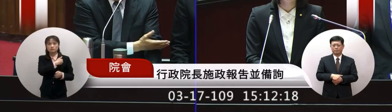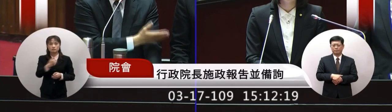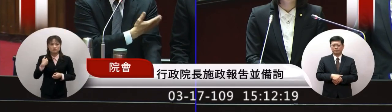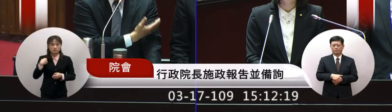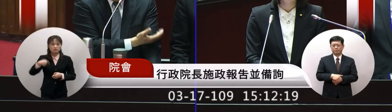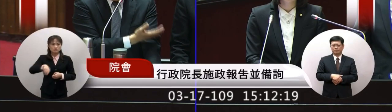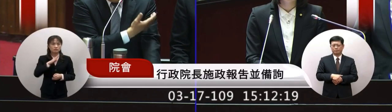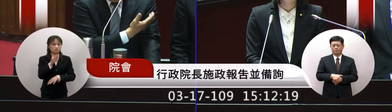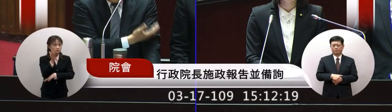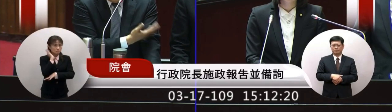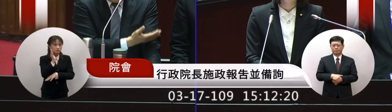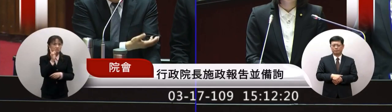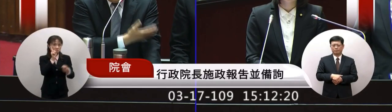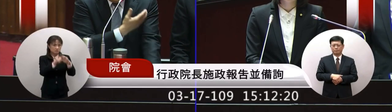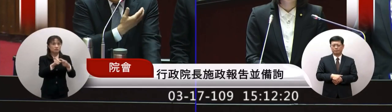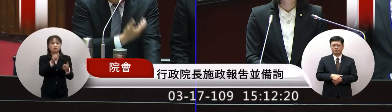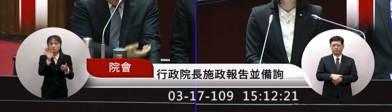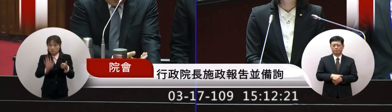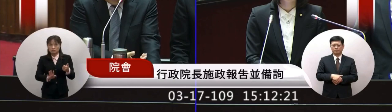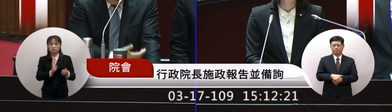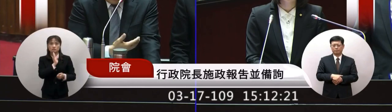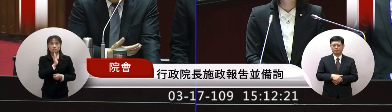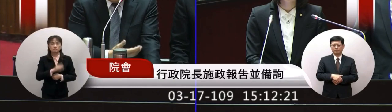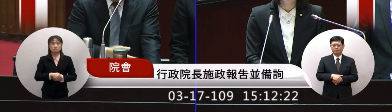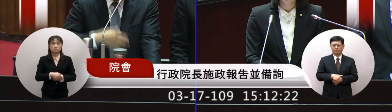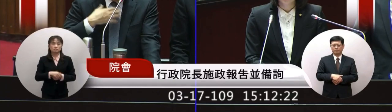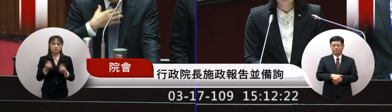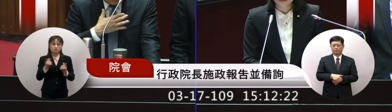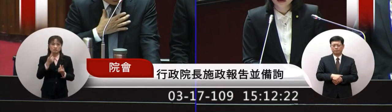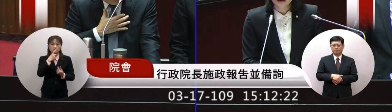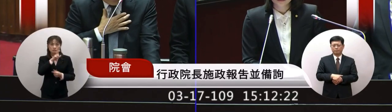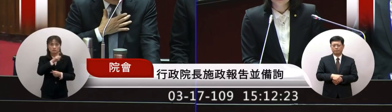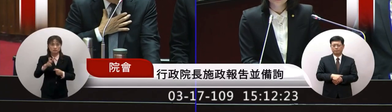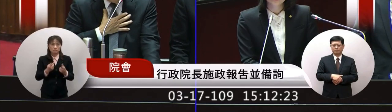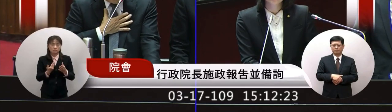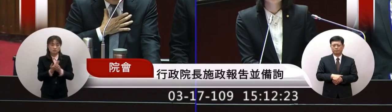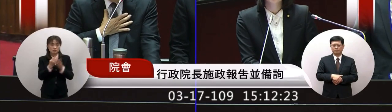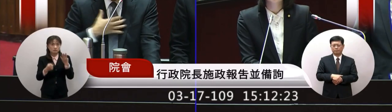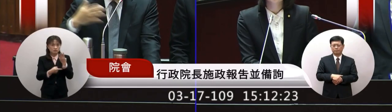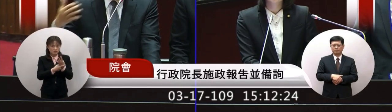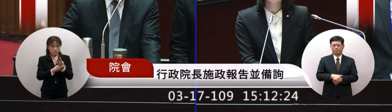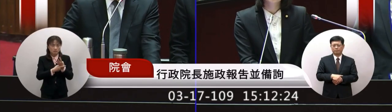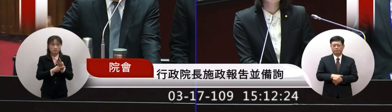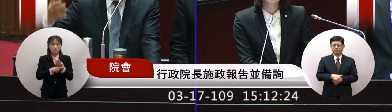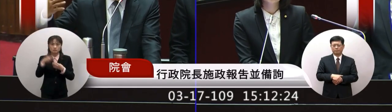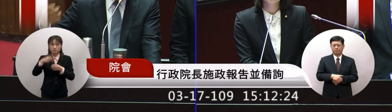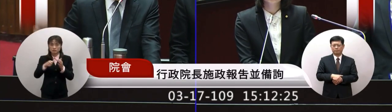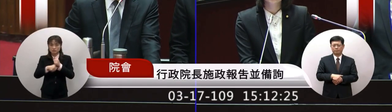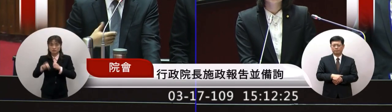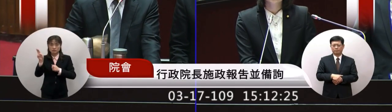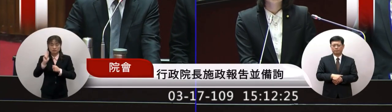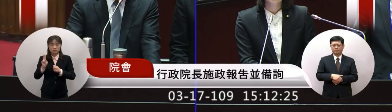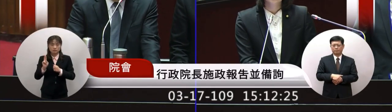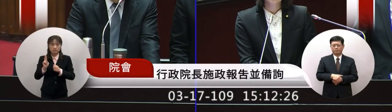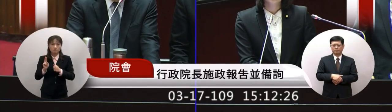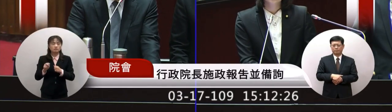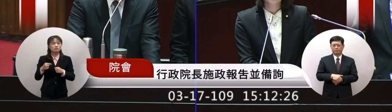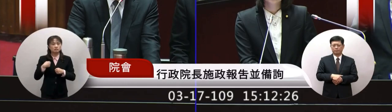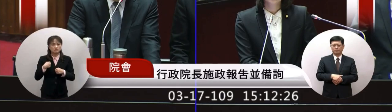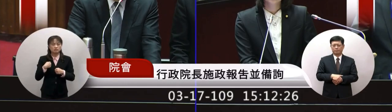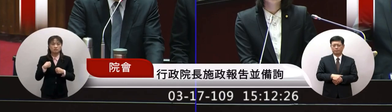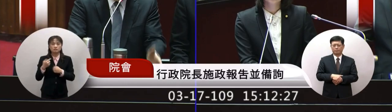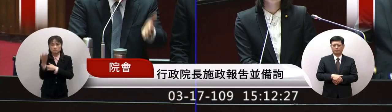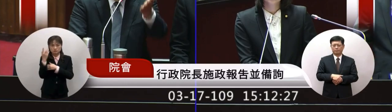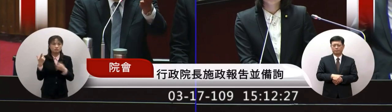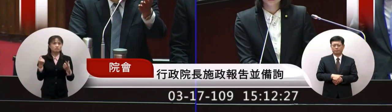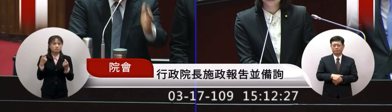所以发展再生能源绿色产业，政府的态度是这样，相关的都要全力